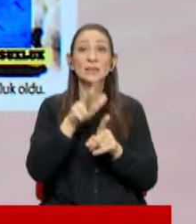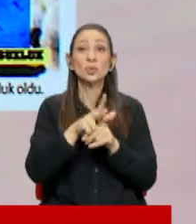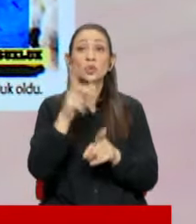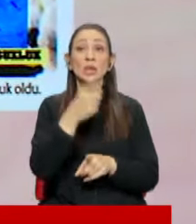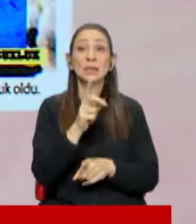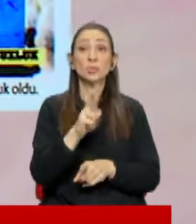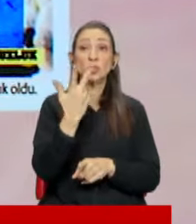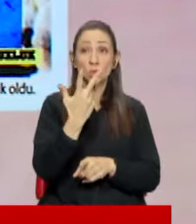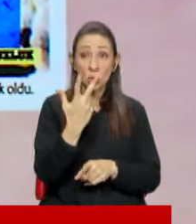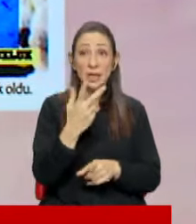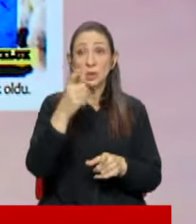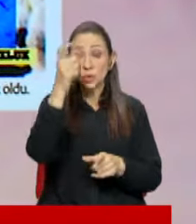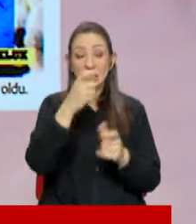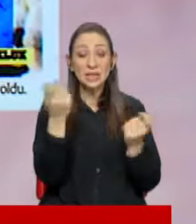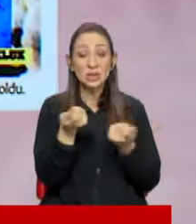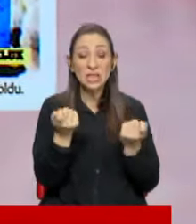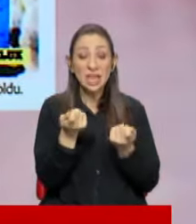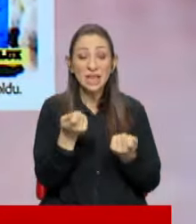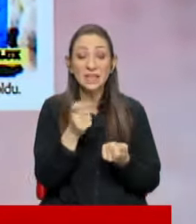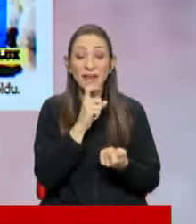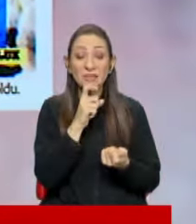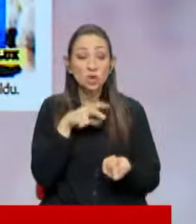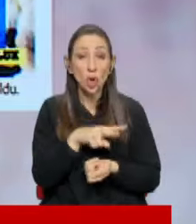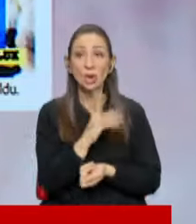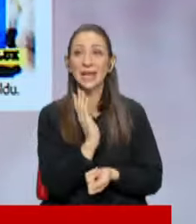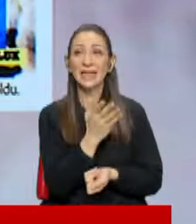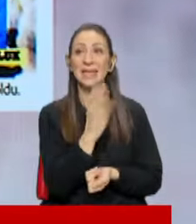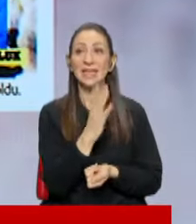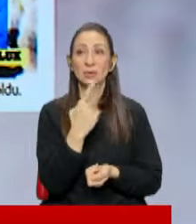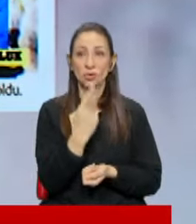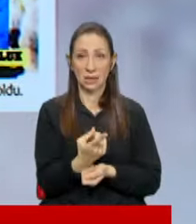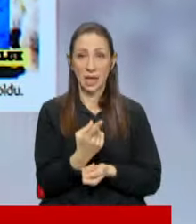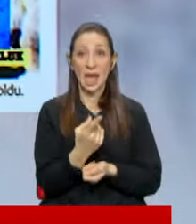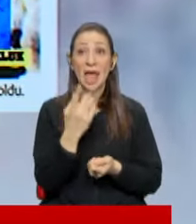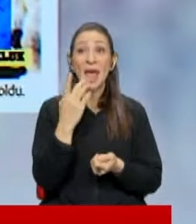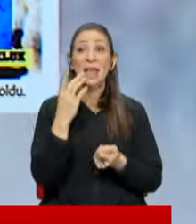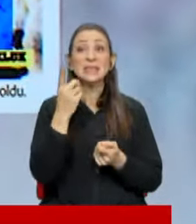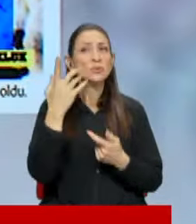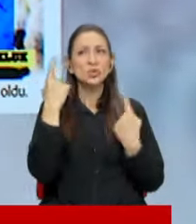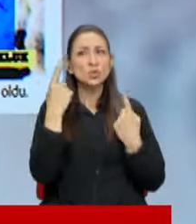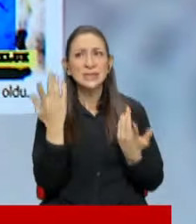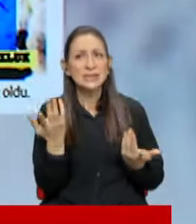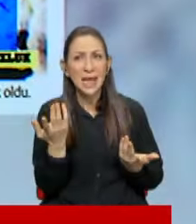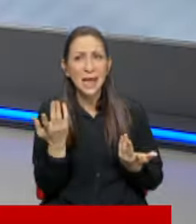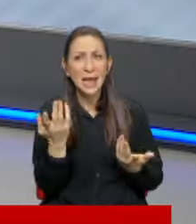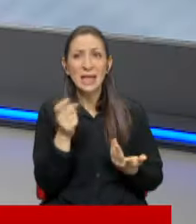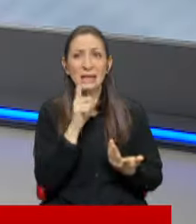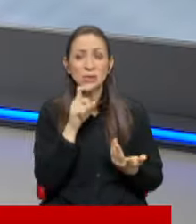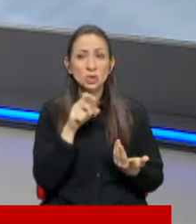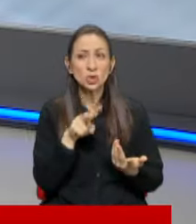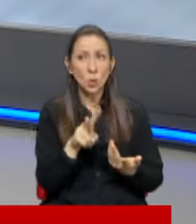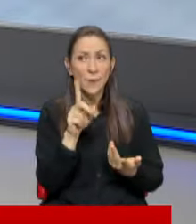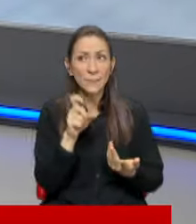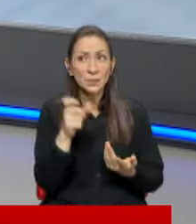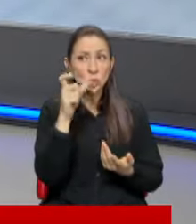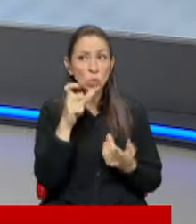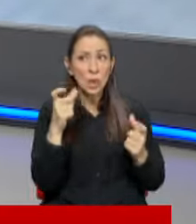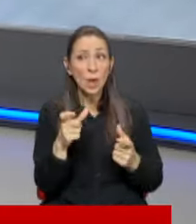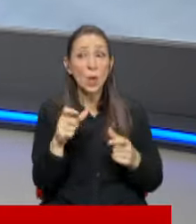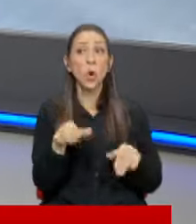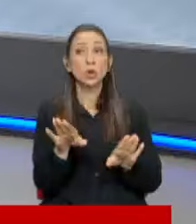%73'ü Türkiye'de işlerin yanlış istikamette yol aldığını dile getirdi. Sizin düşünceniz nedir? Yanlış yolda mı